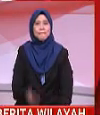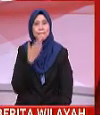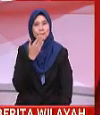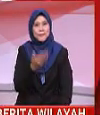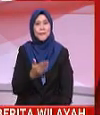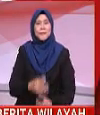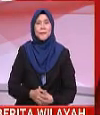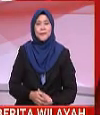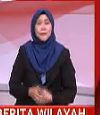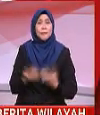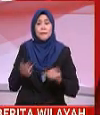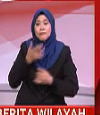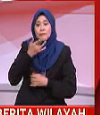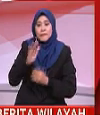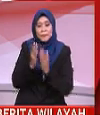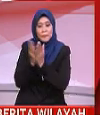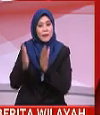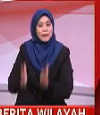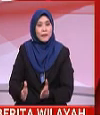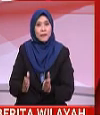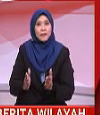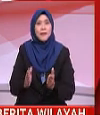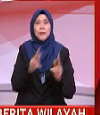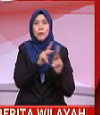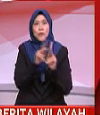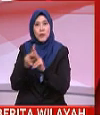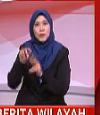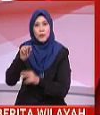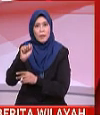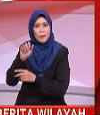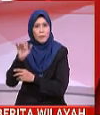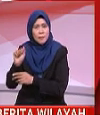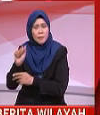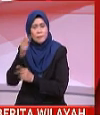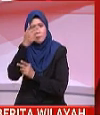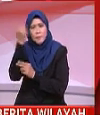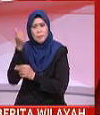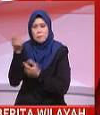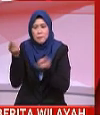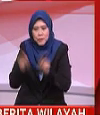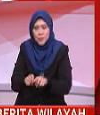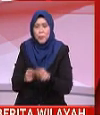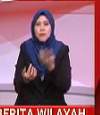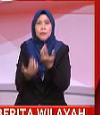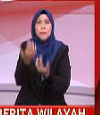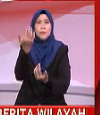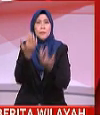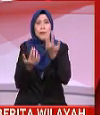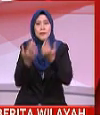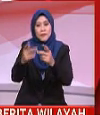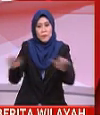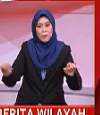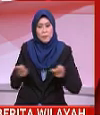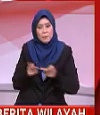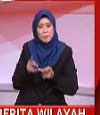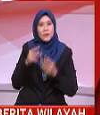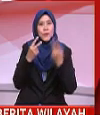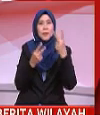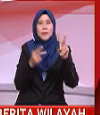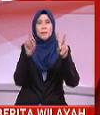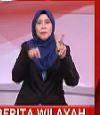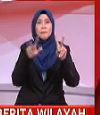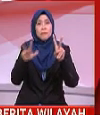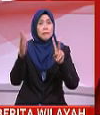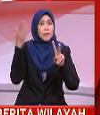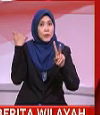Magdalena. Nasib pelajar di Kampung Lo Urai, Pulau Gaya yang terjejas berikutan kebakaran di penempatan berkenaan pada 12 Mac